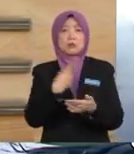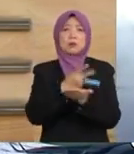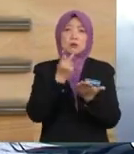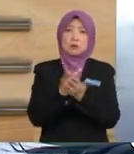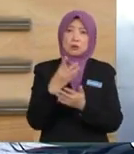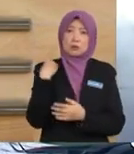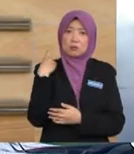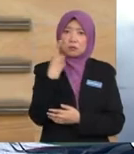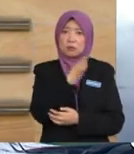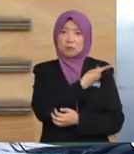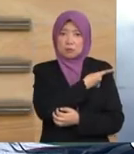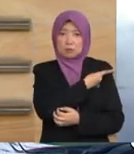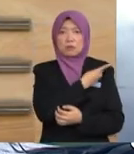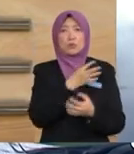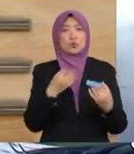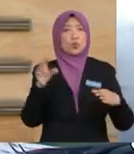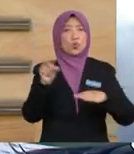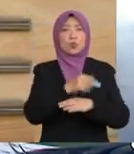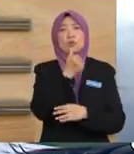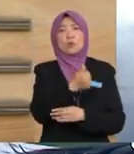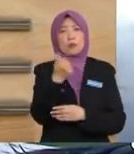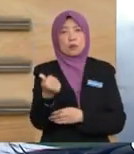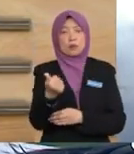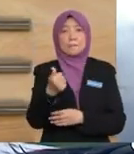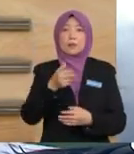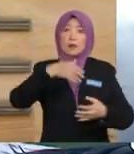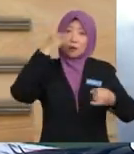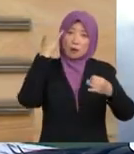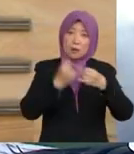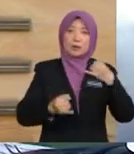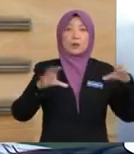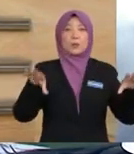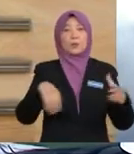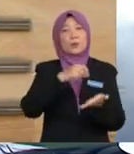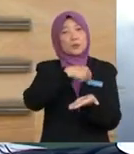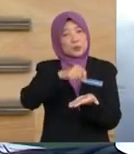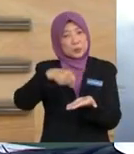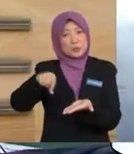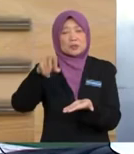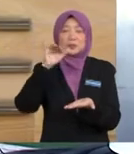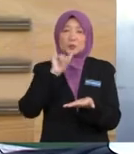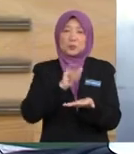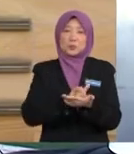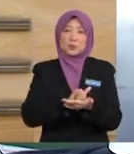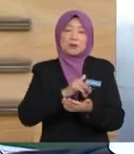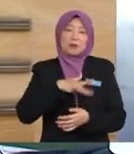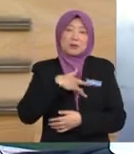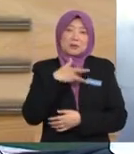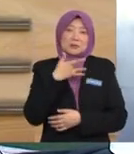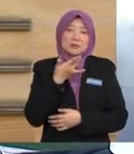menggunakan scraper dan sebagainya. Bila tiba saat akhir nak membuat tulisan itulah yang orang kata membuatkan kita